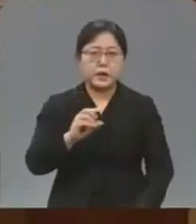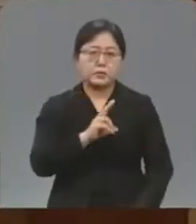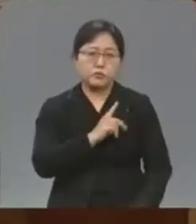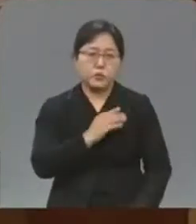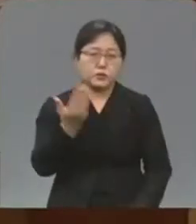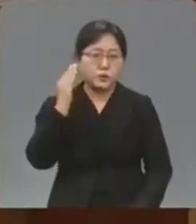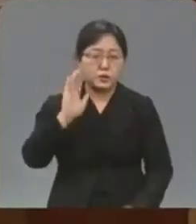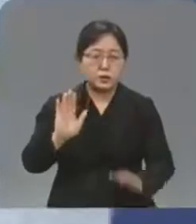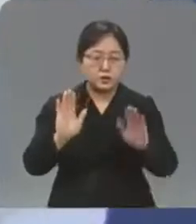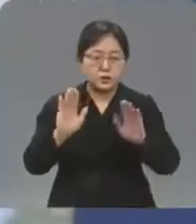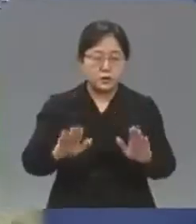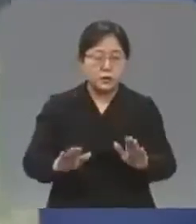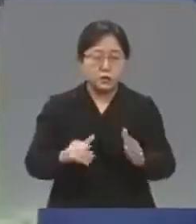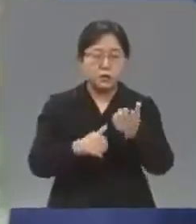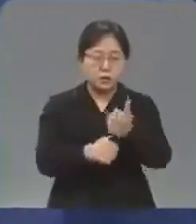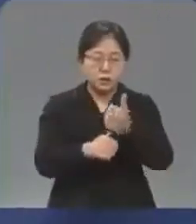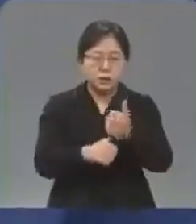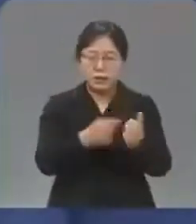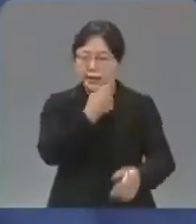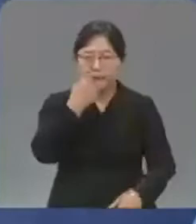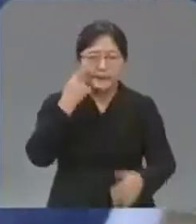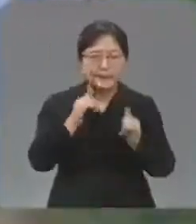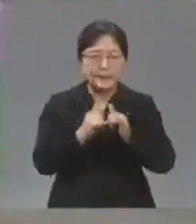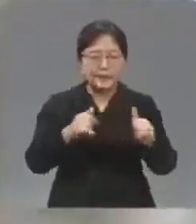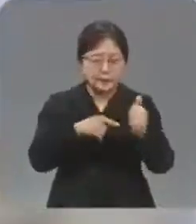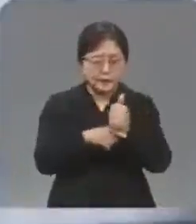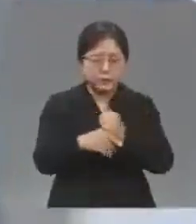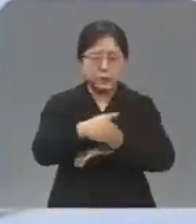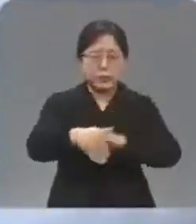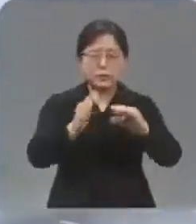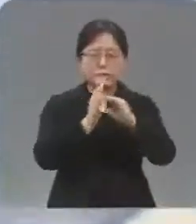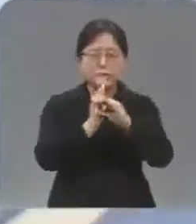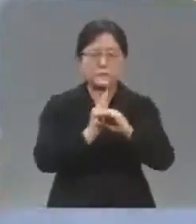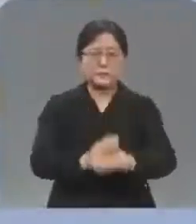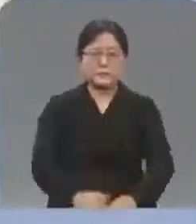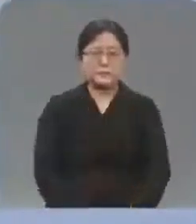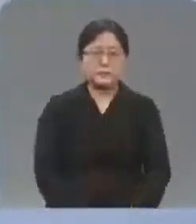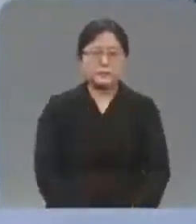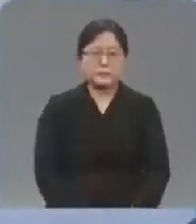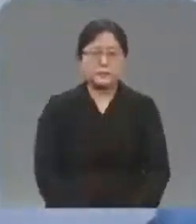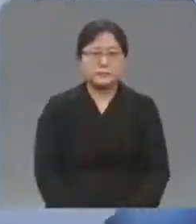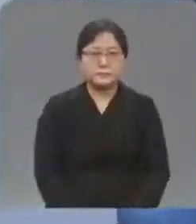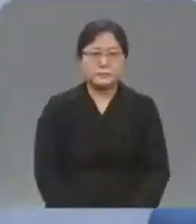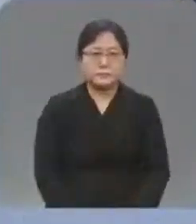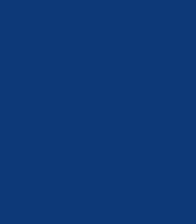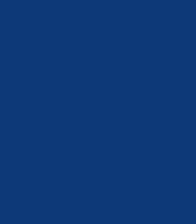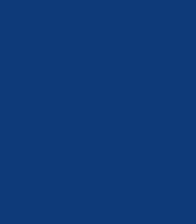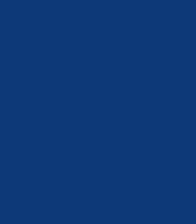전현직 보좌진을 불러 증인 신문을 진행할 계획입니다. KBS 뉴스 양창희입니다.